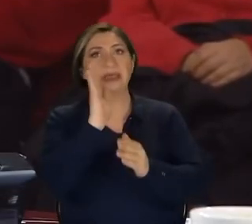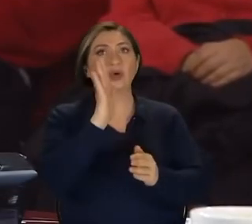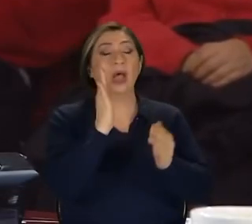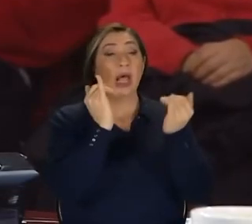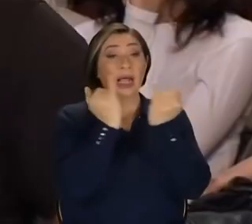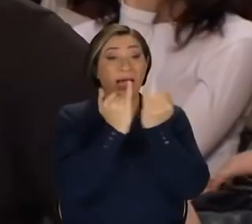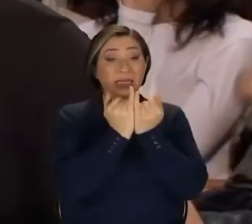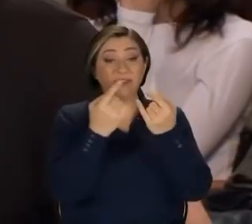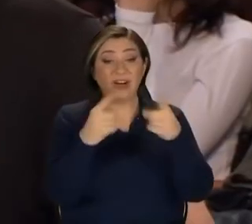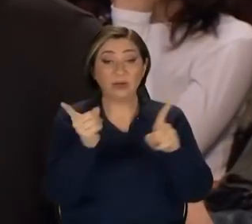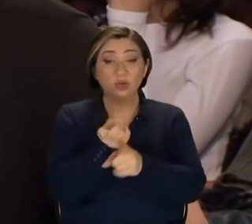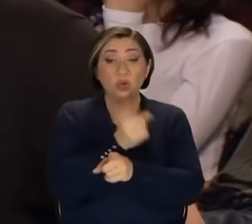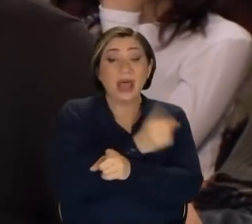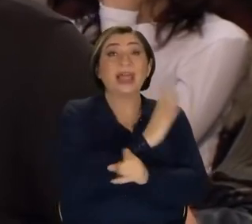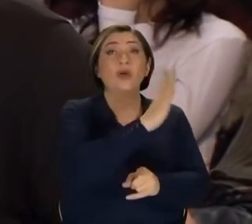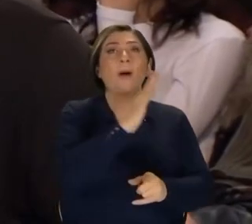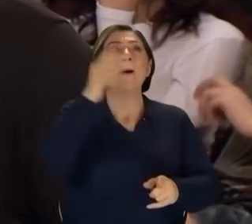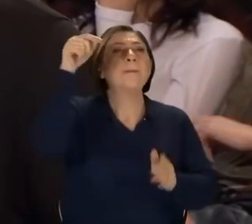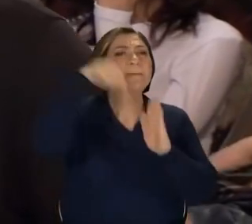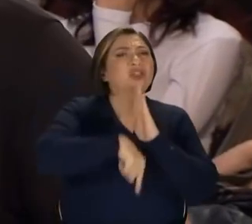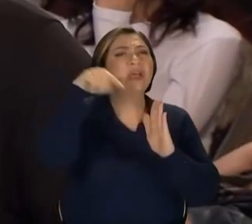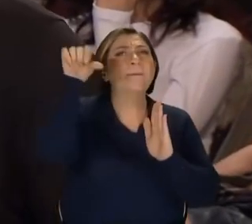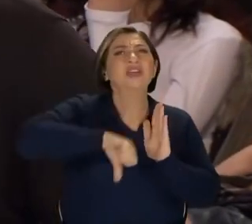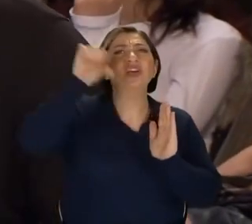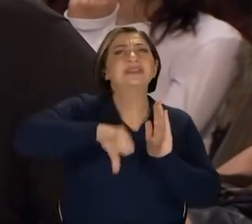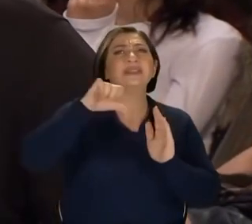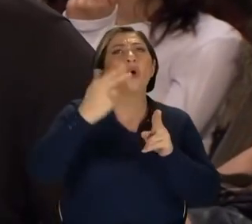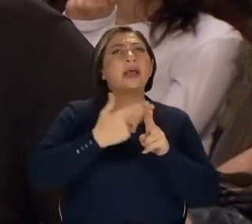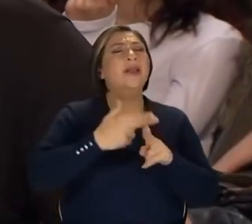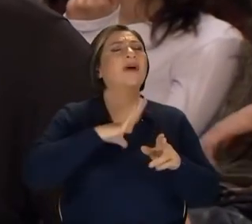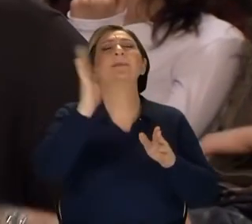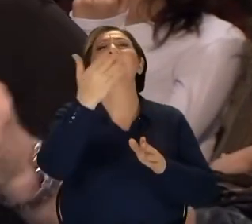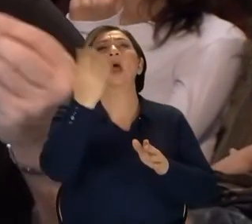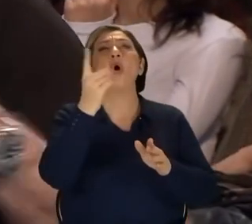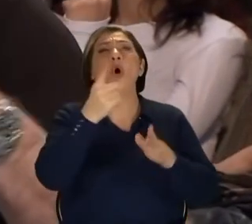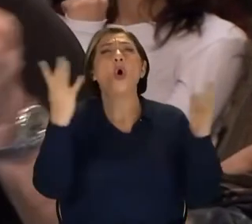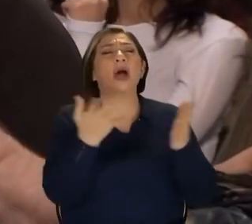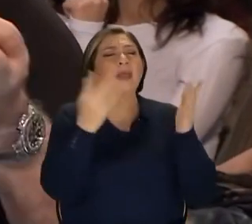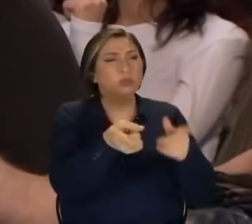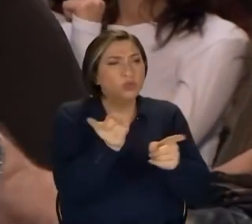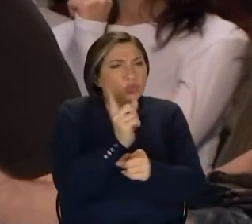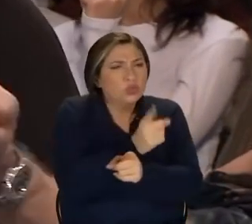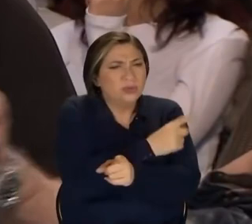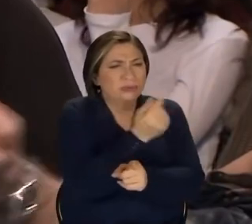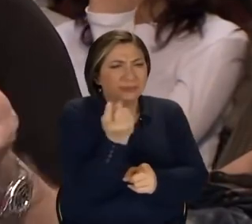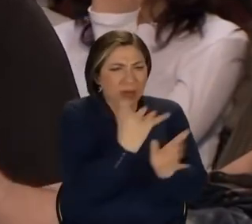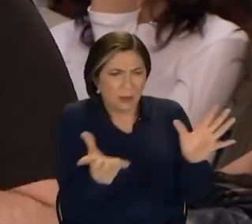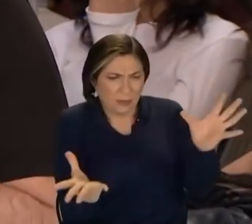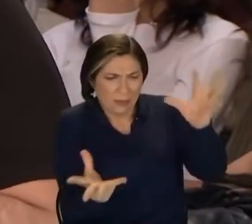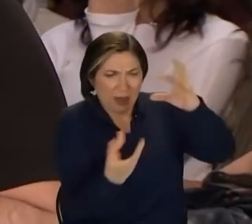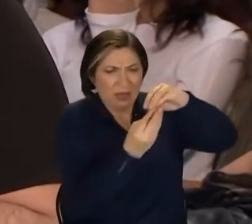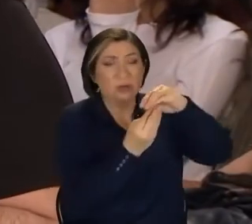Kardeş bazı türlere gidiyor. Başarısız örneklerim de var. Şöyle ki o kadar bu türleri